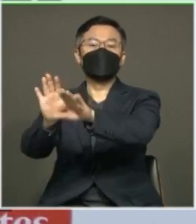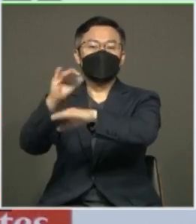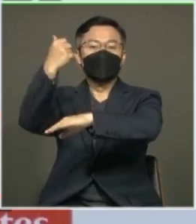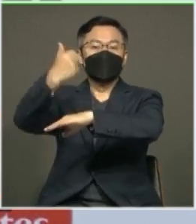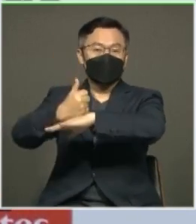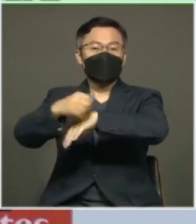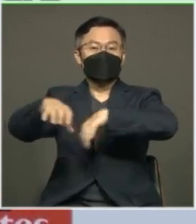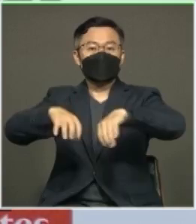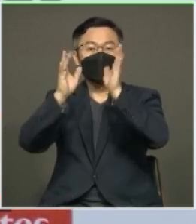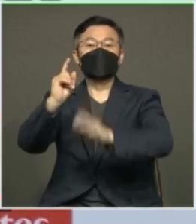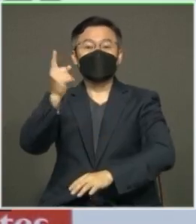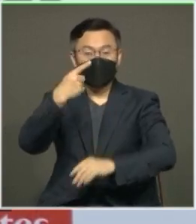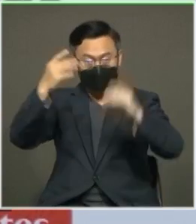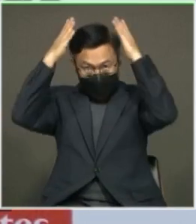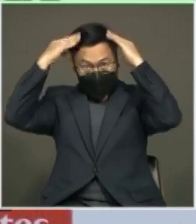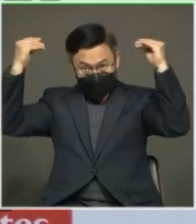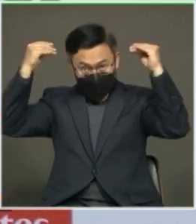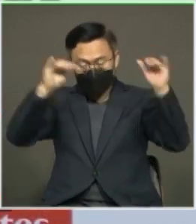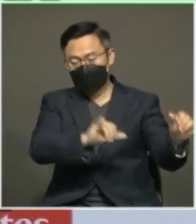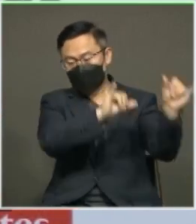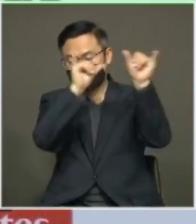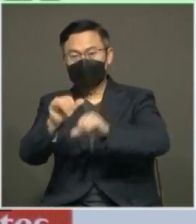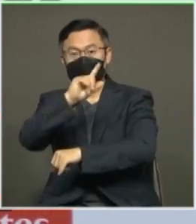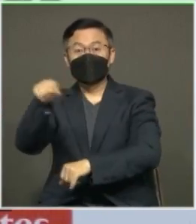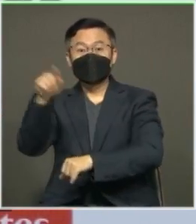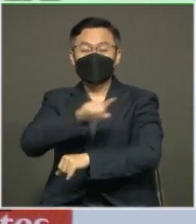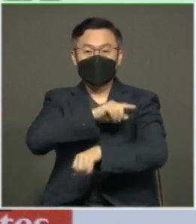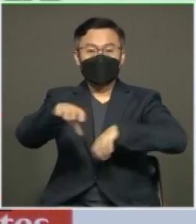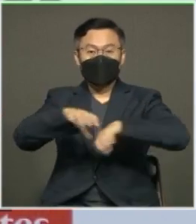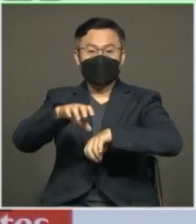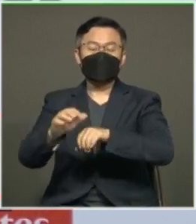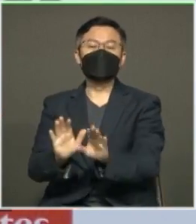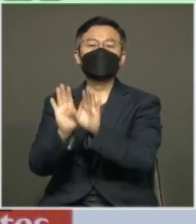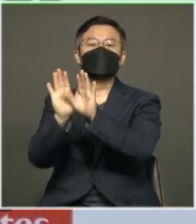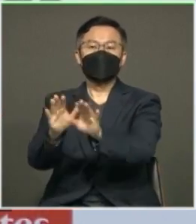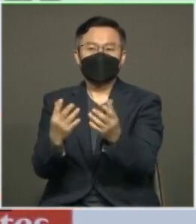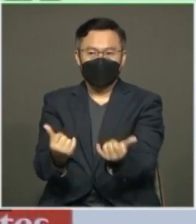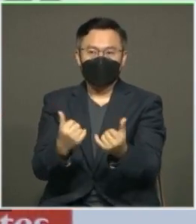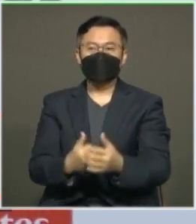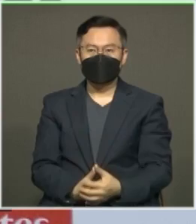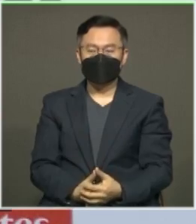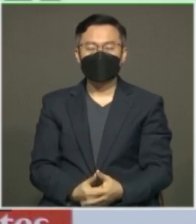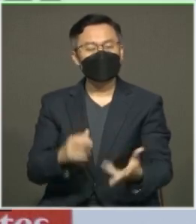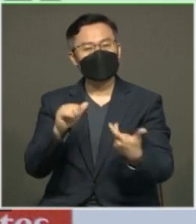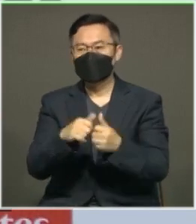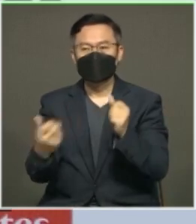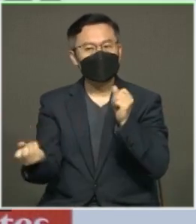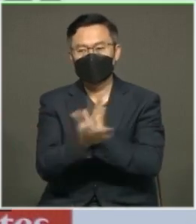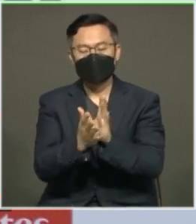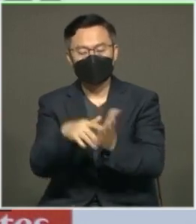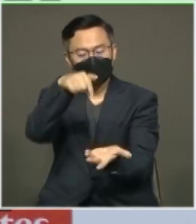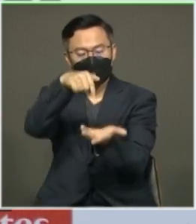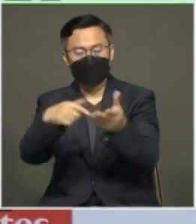นัดนี้อยู่แล้วคือจากประโยคนี้รังนิกเขาก็เหมือนมันกระทบหลายส่วนนะ ใช่ค่ะอ ย่างพูดถึงเรื่องจุดโท